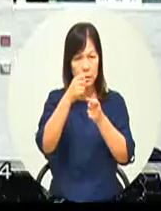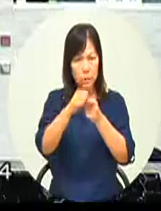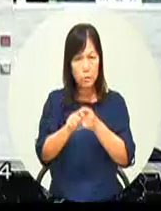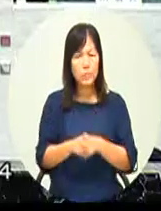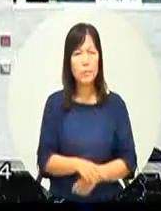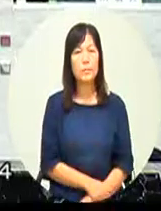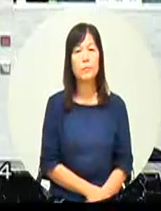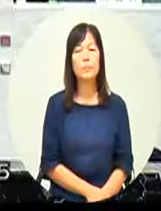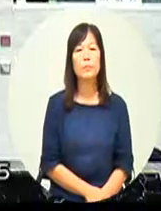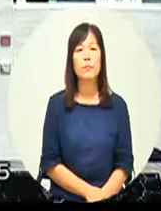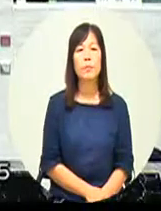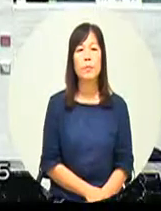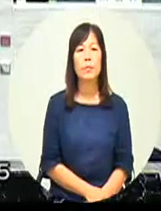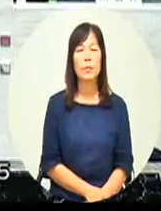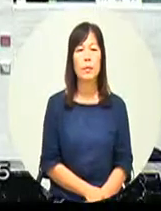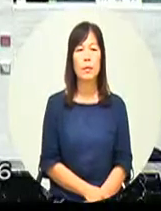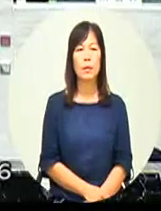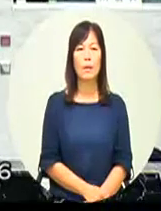谢谢。